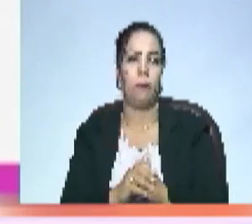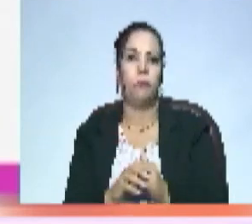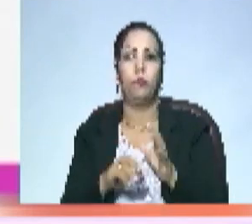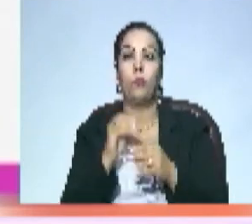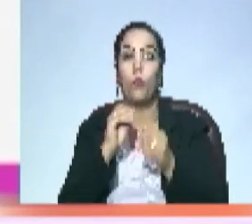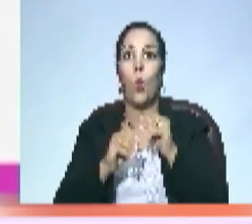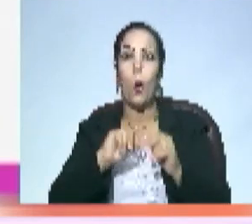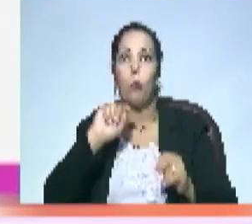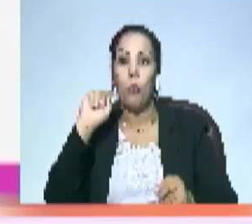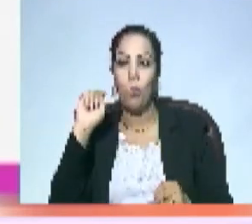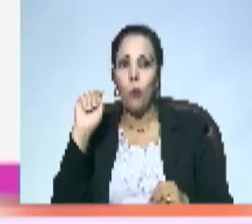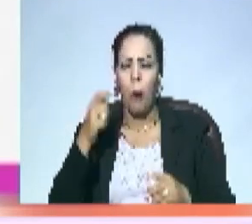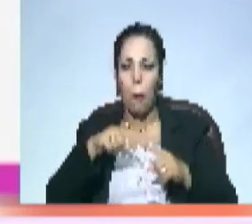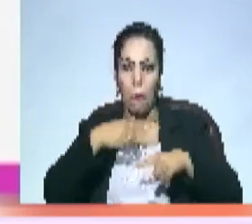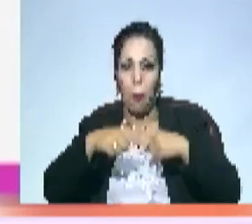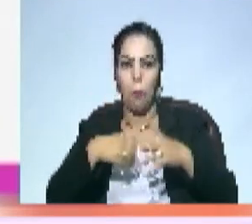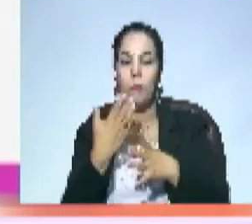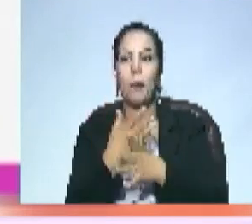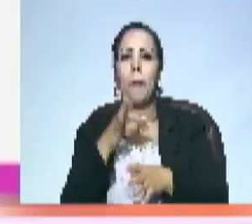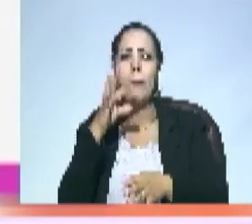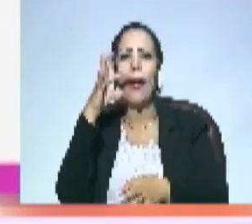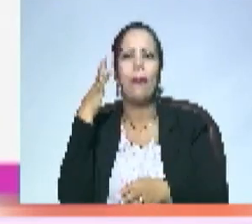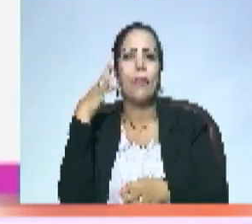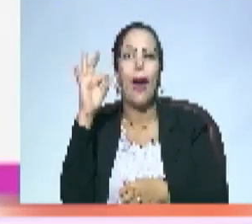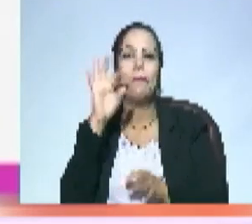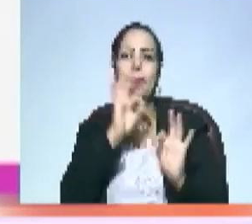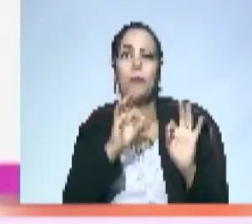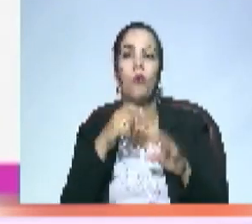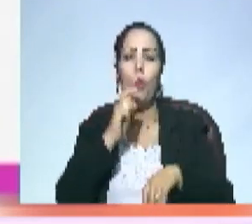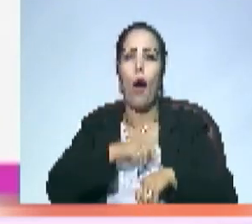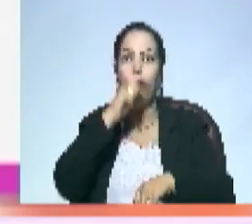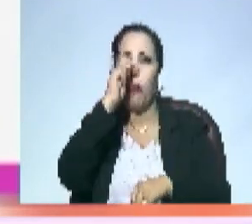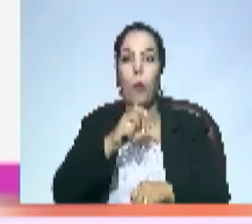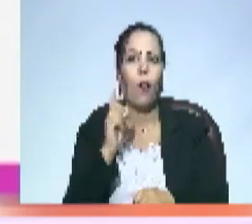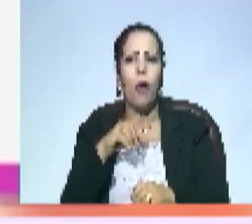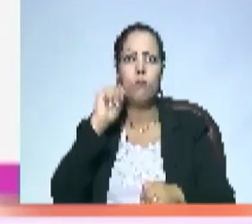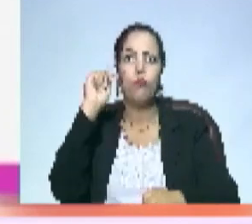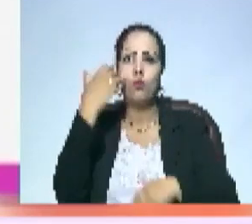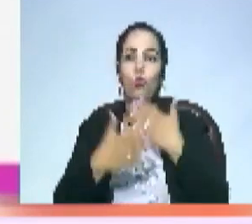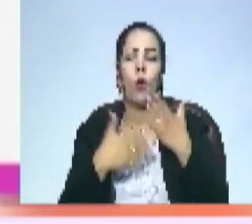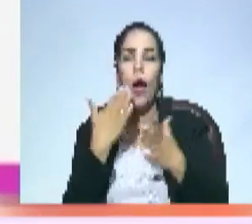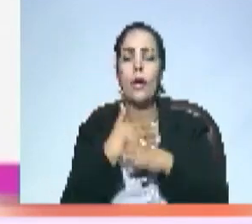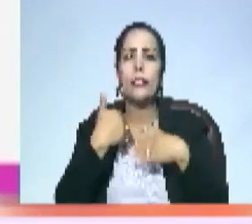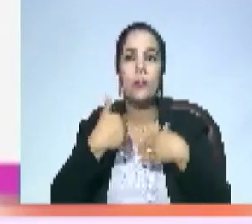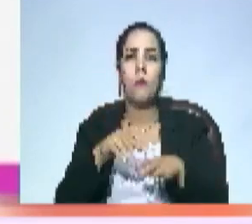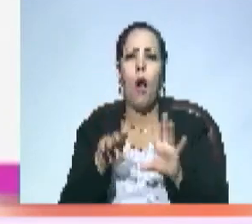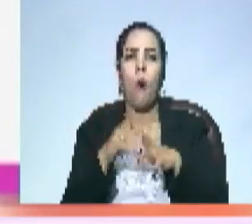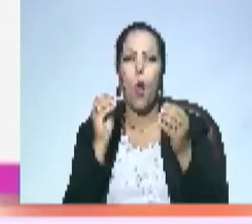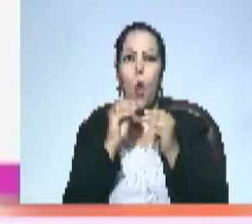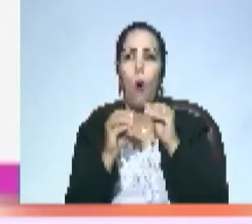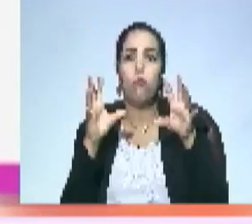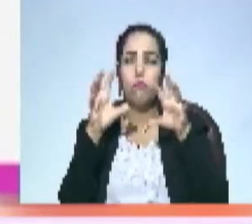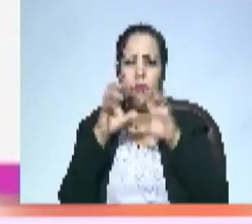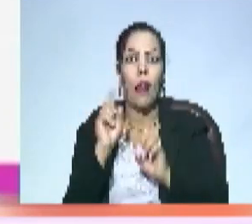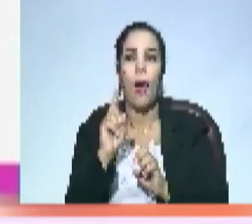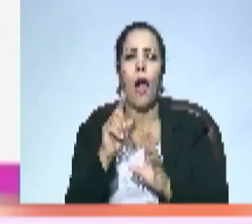اخد لون بسرعه كمان يعني مش بيغيب في الزيت اه هو مش بيغيب في الزيت واحنا مش عايزين نيبه ولا